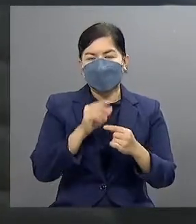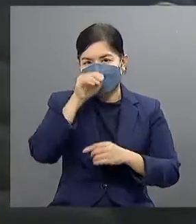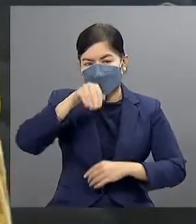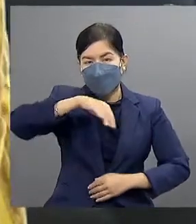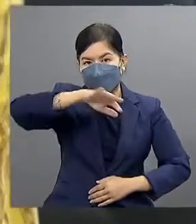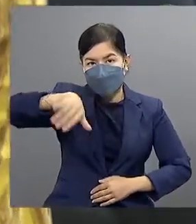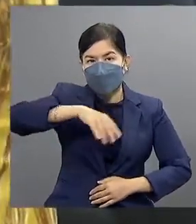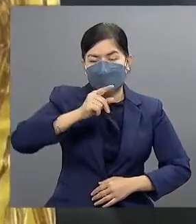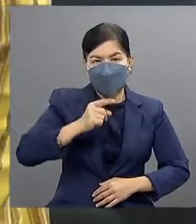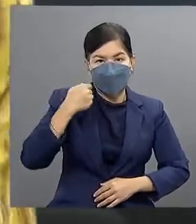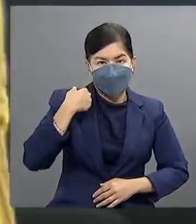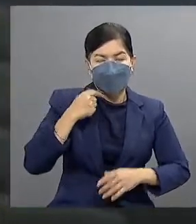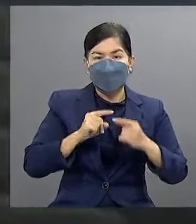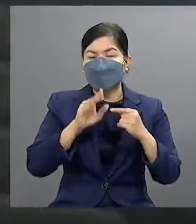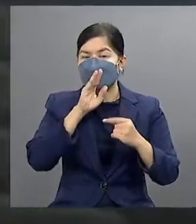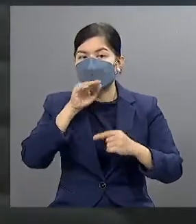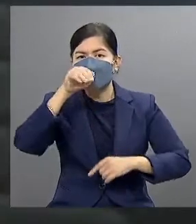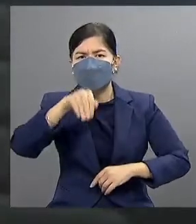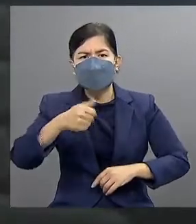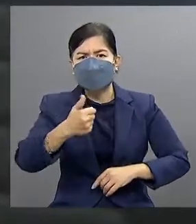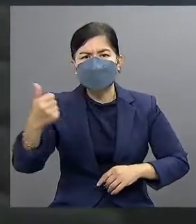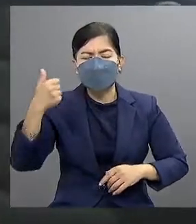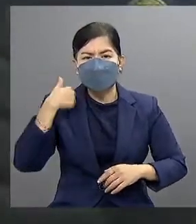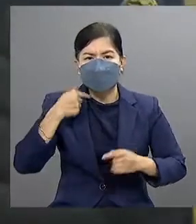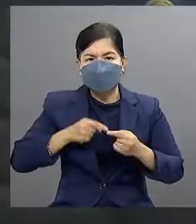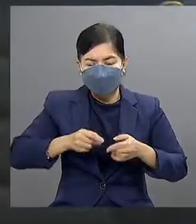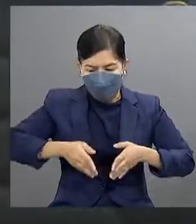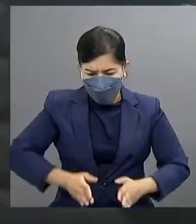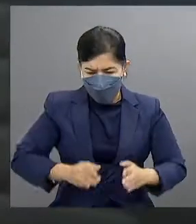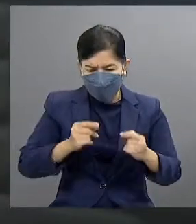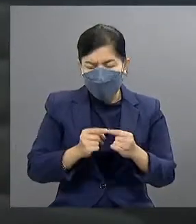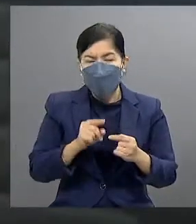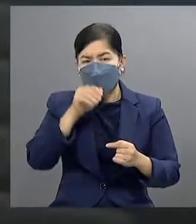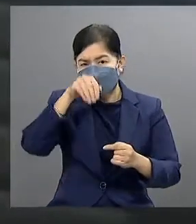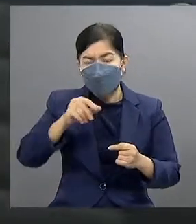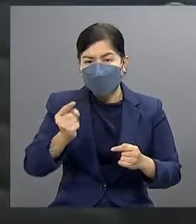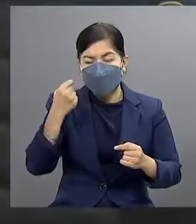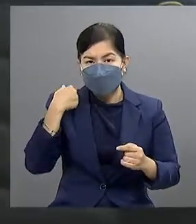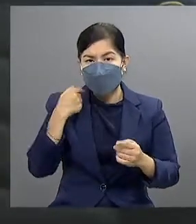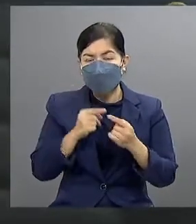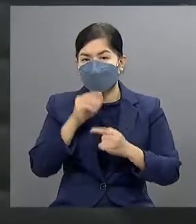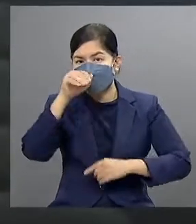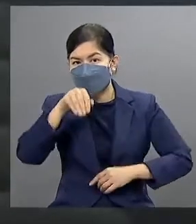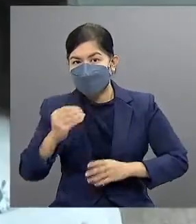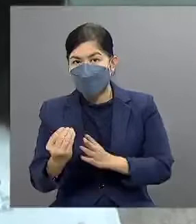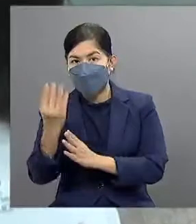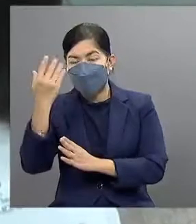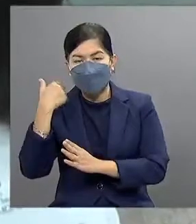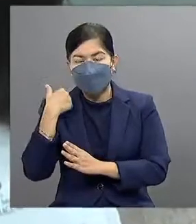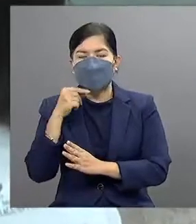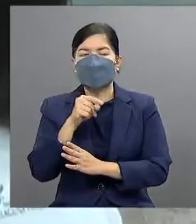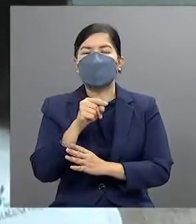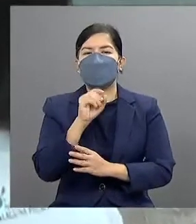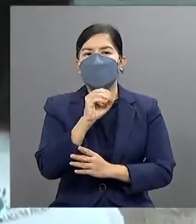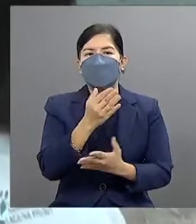มาช้างเกิดใหม่ไม่ได้แจ้งอะไรเงี้ยนะหรือว่าเอาช้างป่ามาสวมอะไรเงี้ยนะประมาณนั้นนะครับ ต